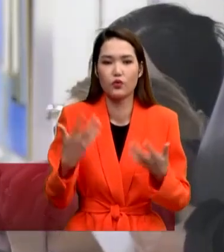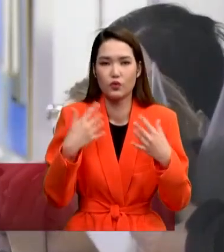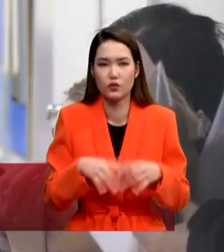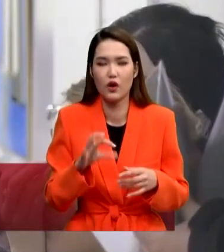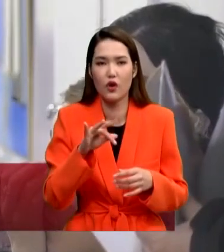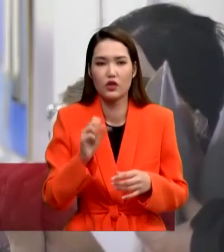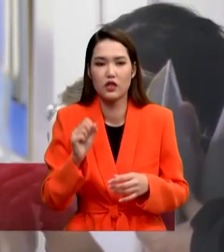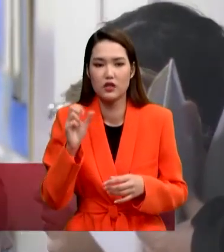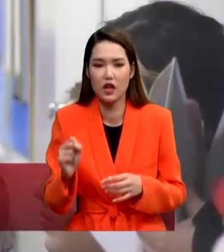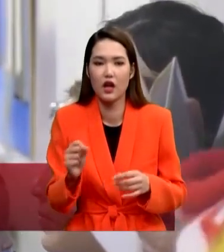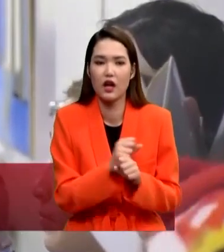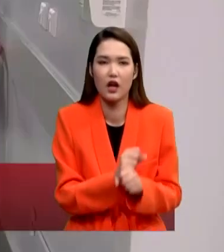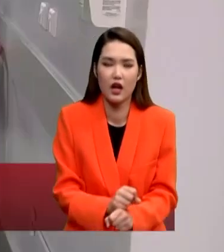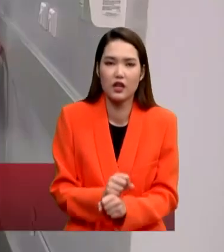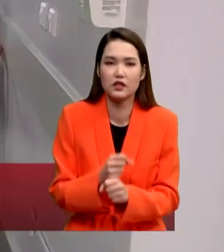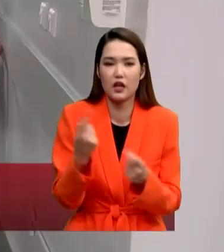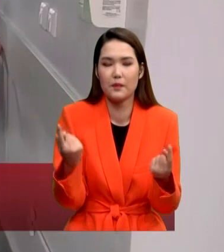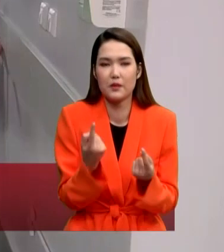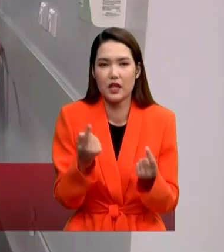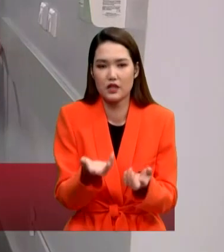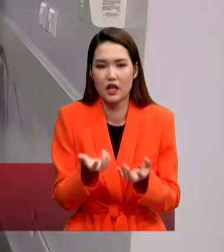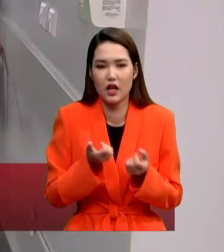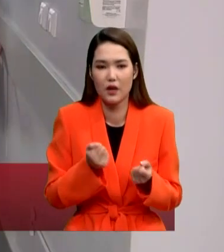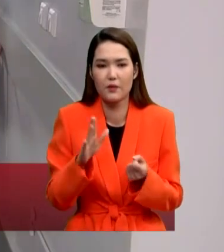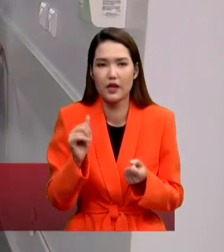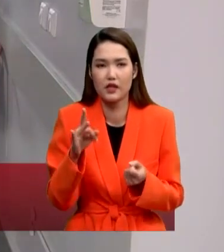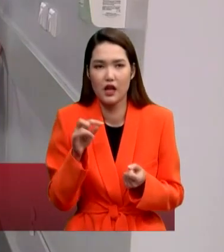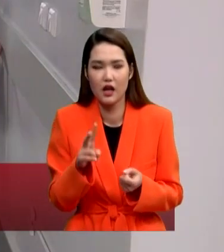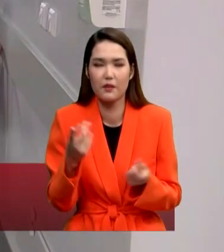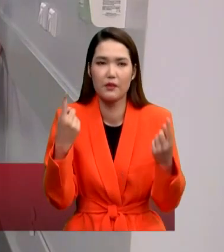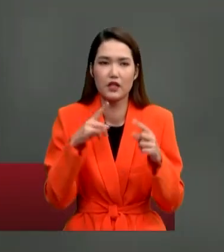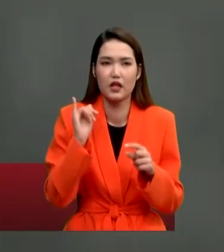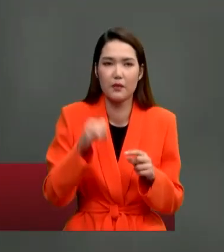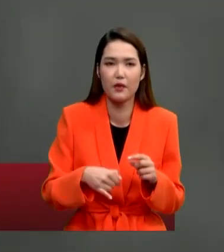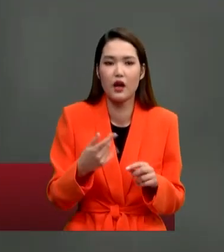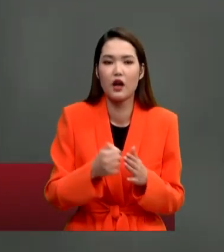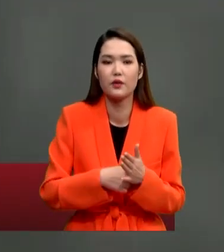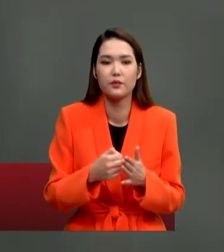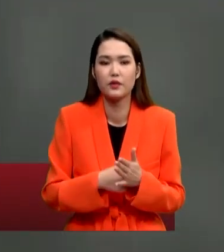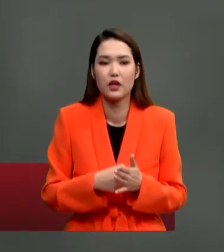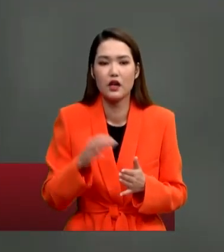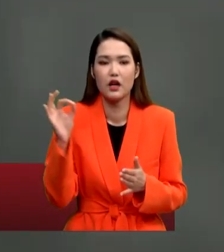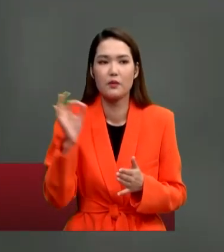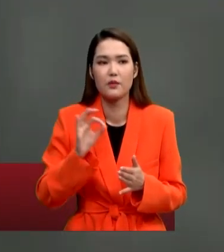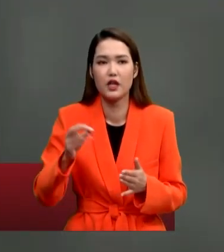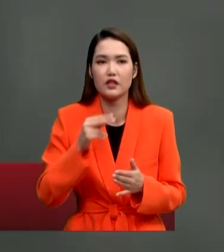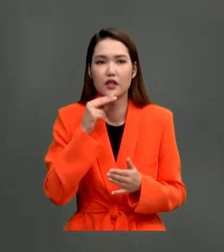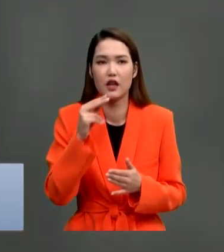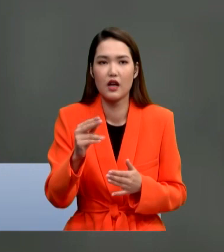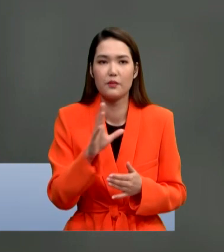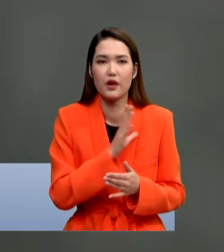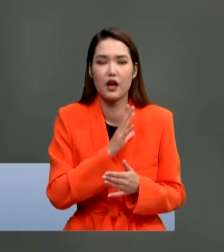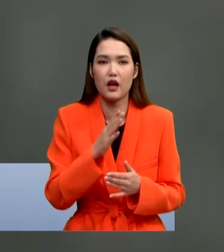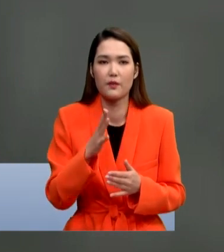Абишев считает, что отказываться от первичного приема у терапевта – идея плохая. И вот почему. Пациент, обращаясь, например, с